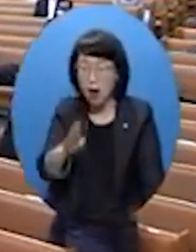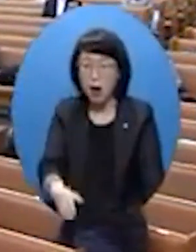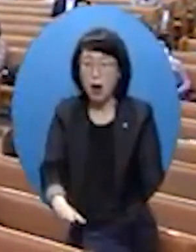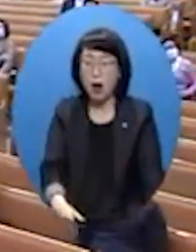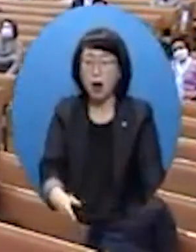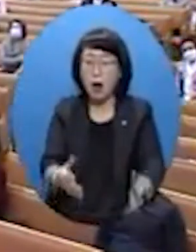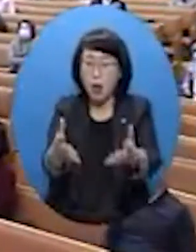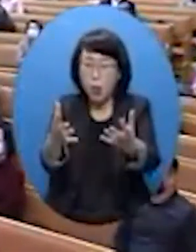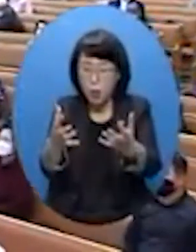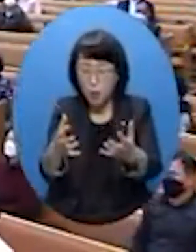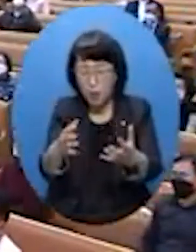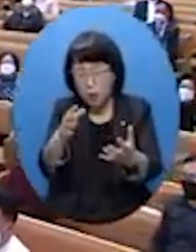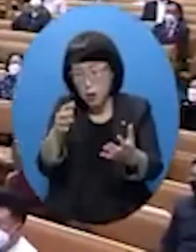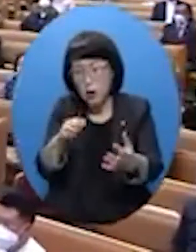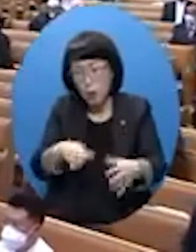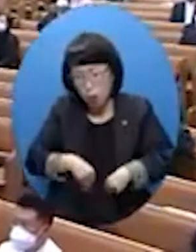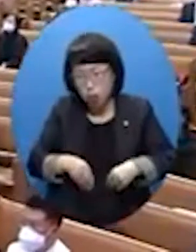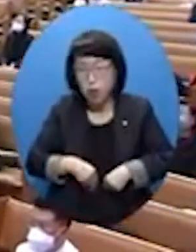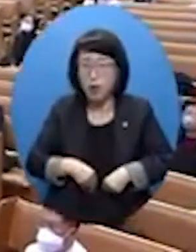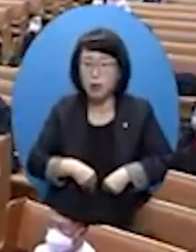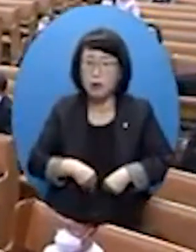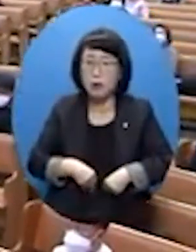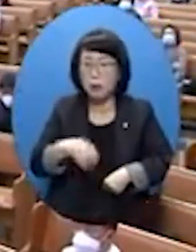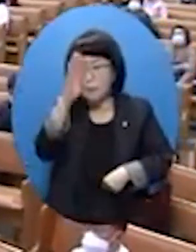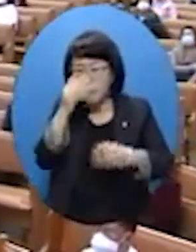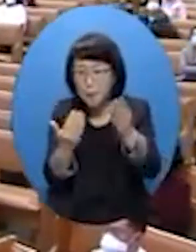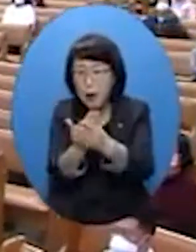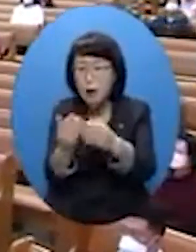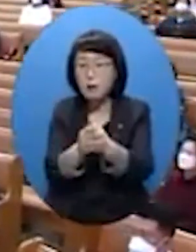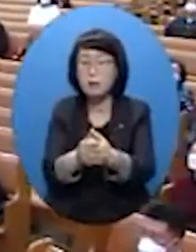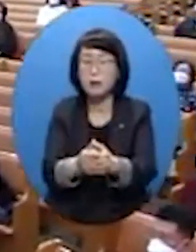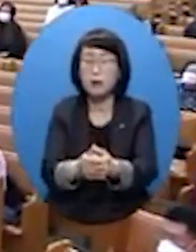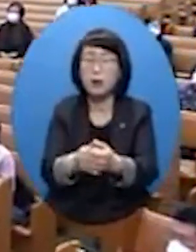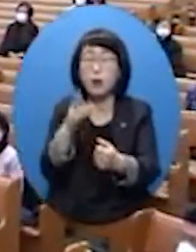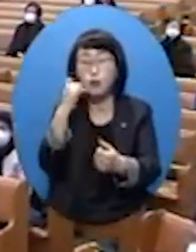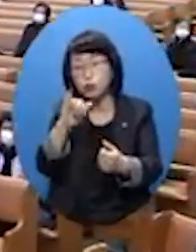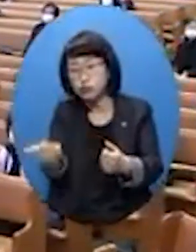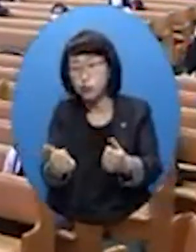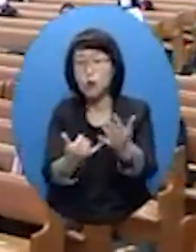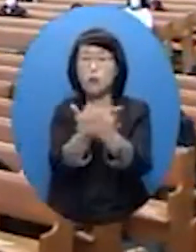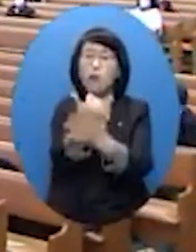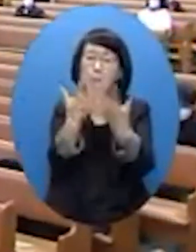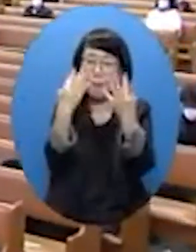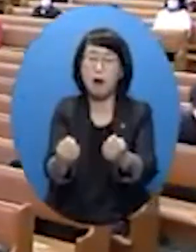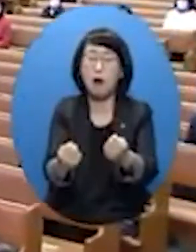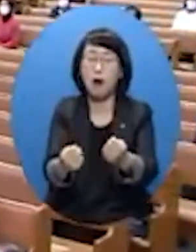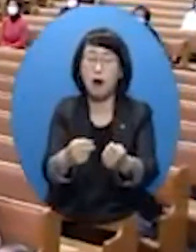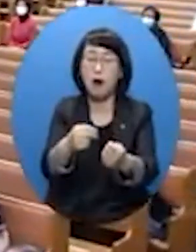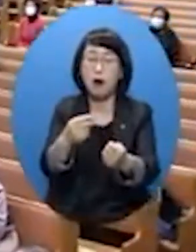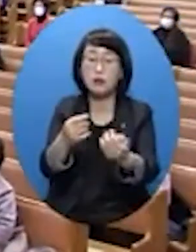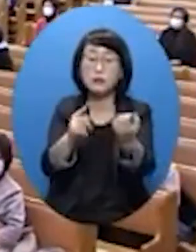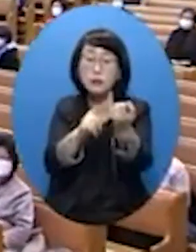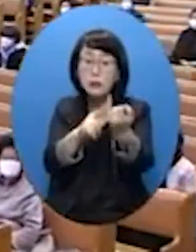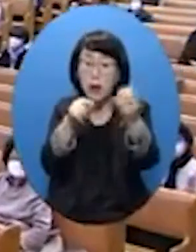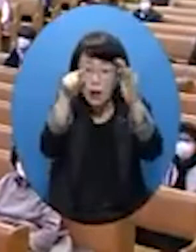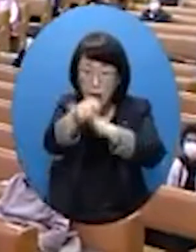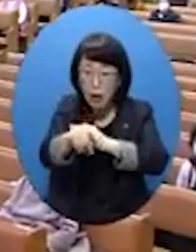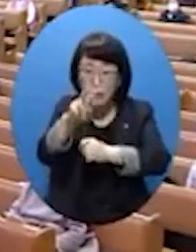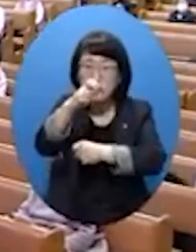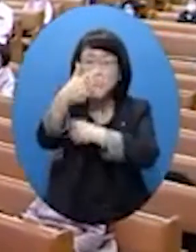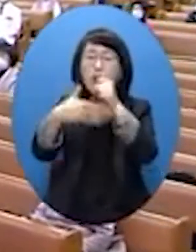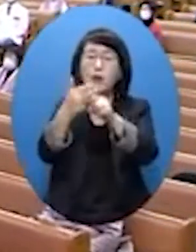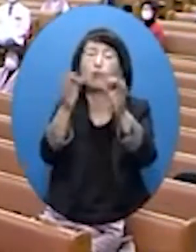아들이 넘쳐 한국 보셨습니다 이곳에서 임혜선 사람이 28년 동안 투칸 앞과 아들의 어머니로